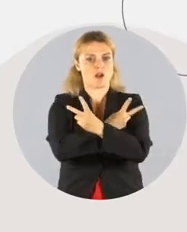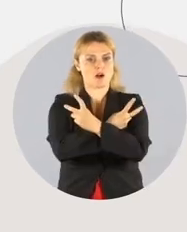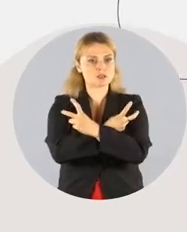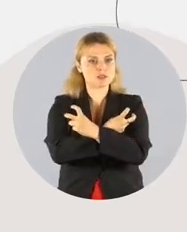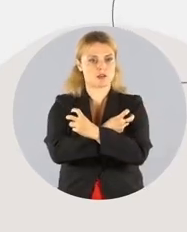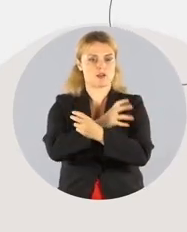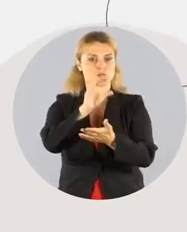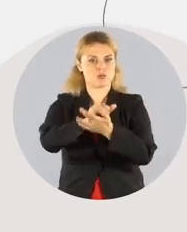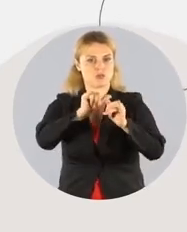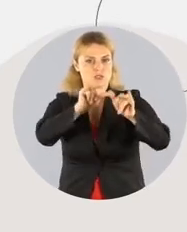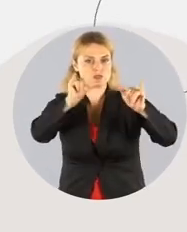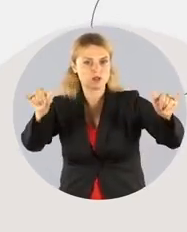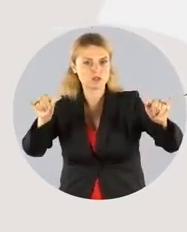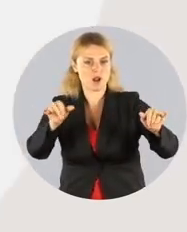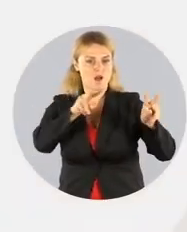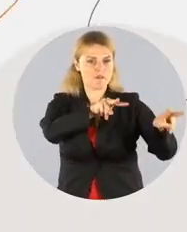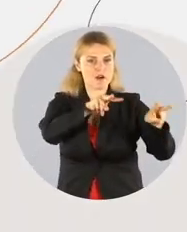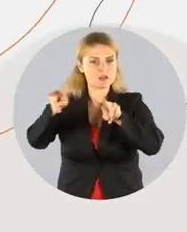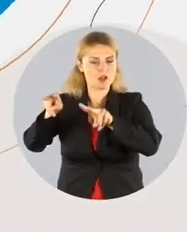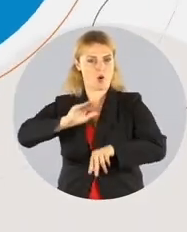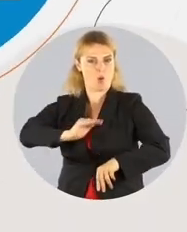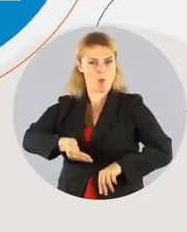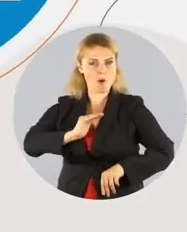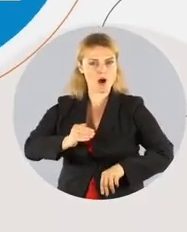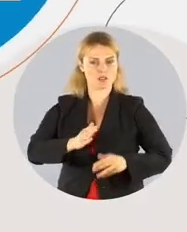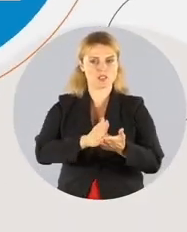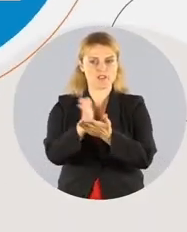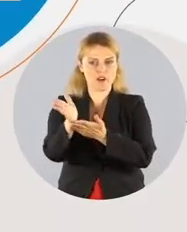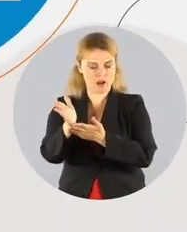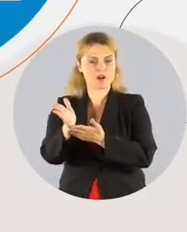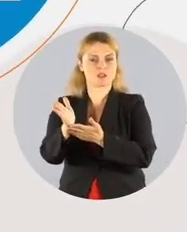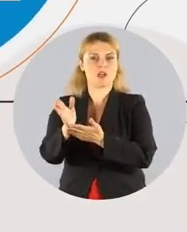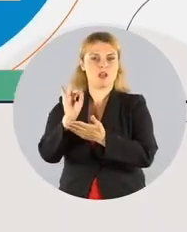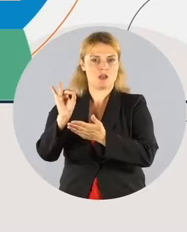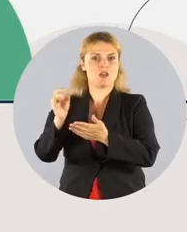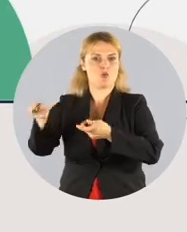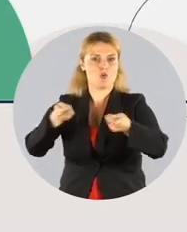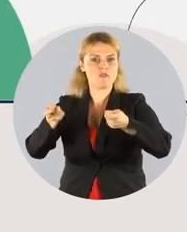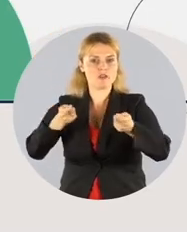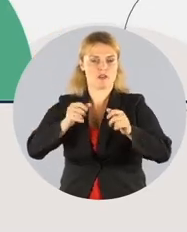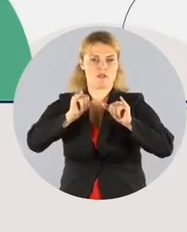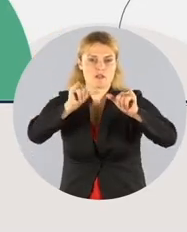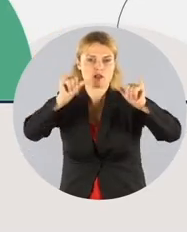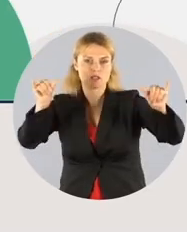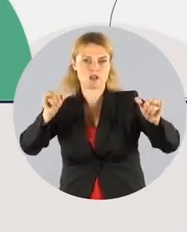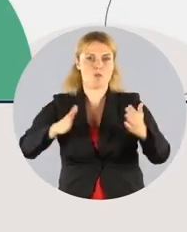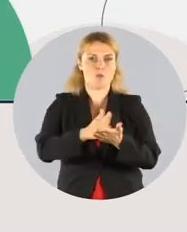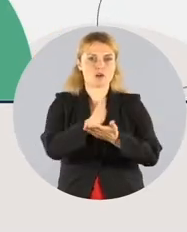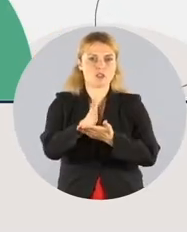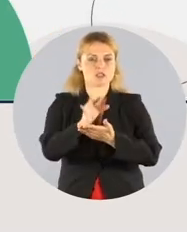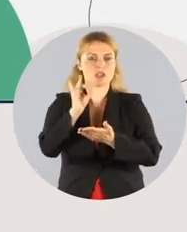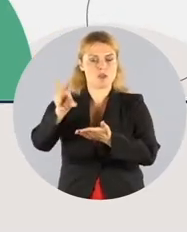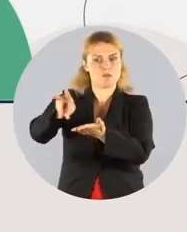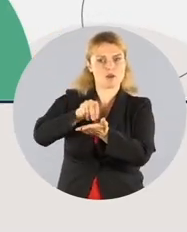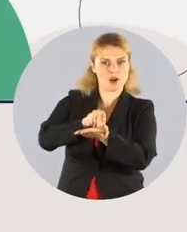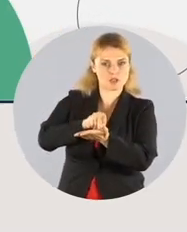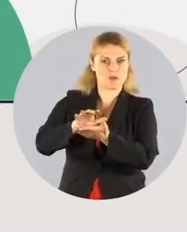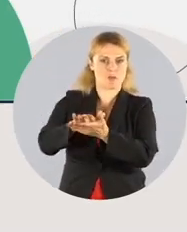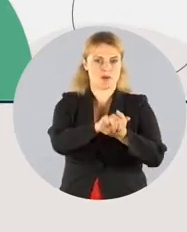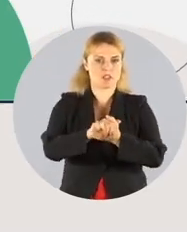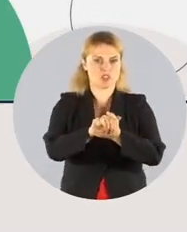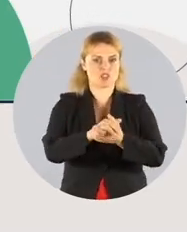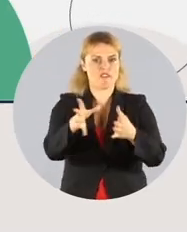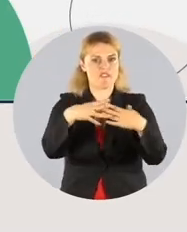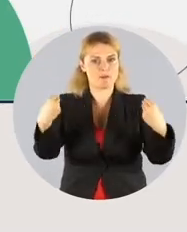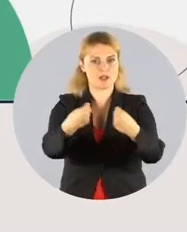Austriece pentru Dezvoltare, va ghida companiile din sectorul privat și guvernul în extinderea politicilor și practicilor